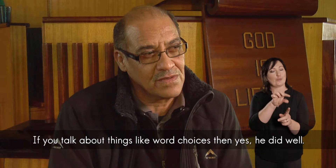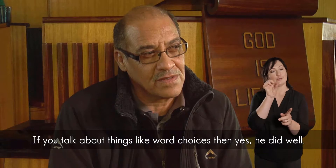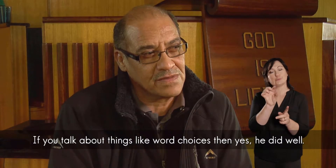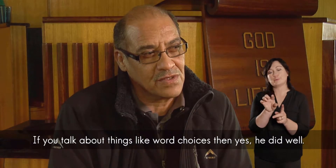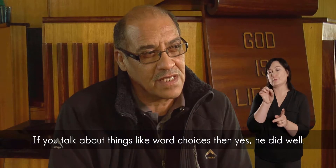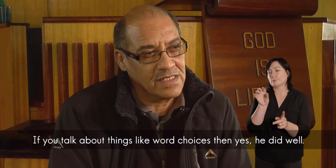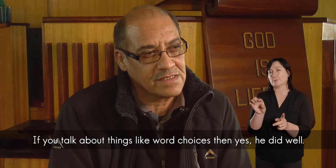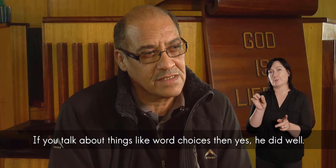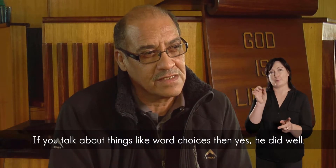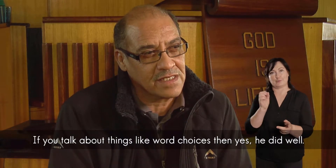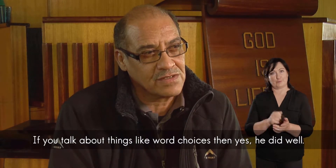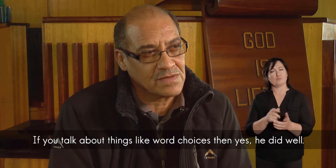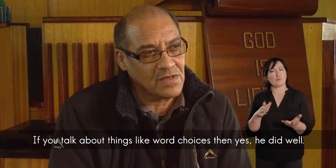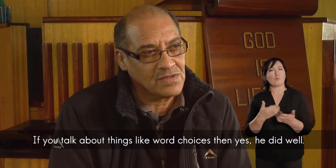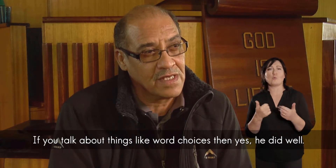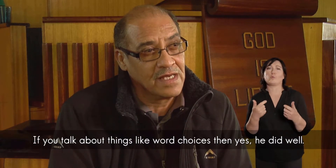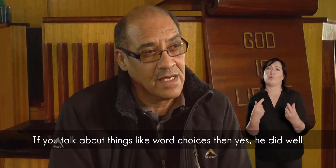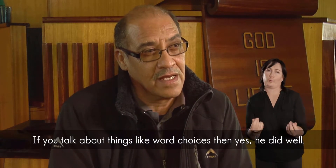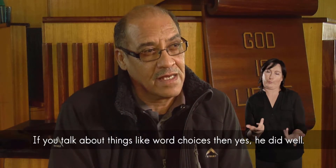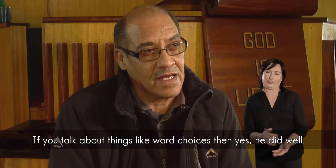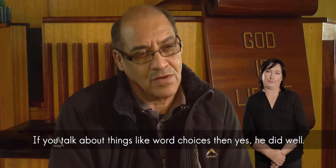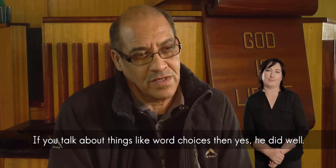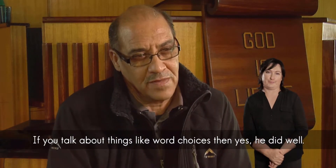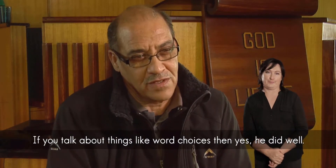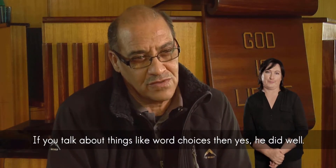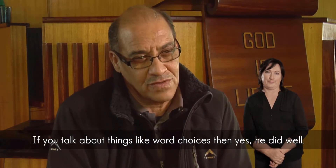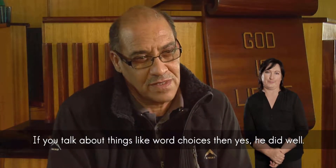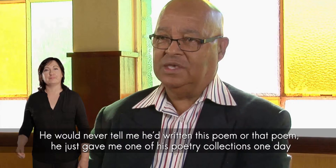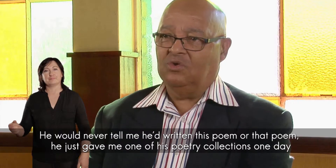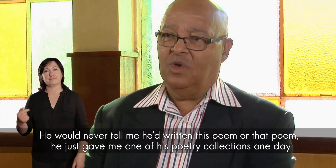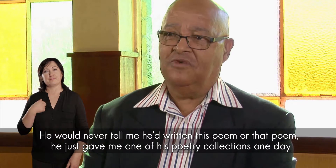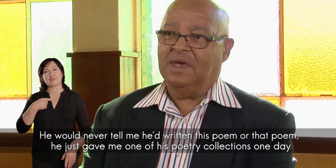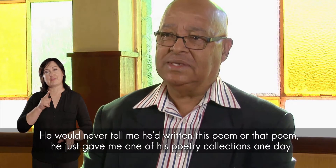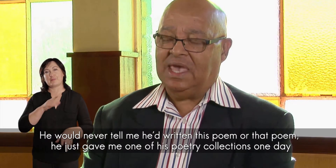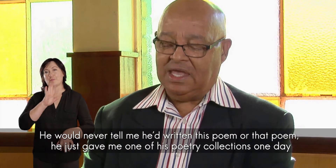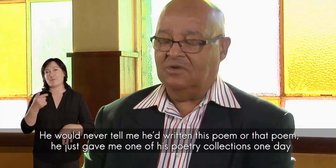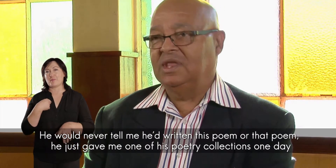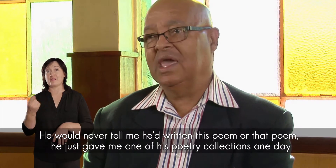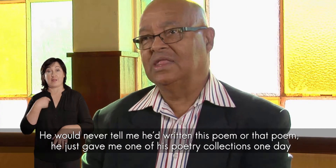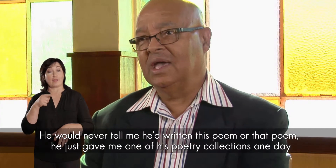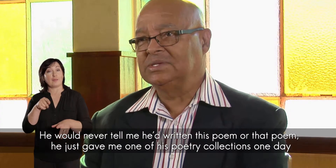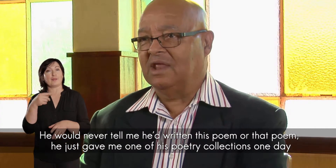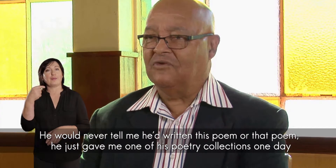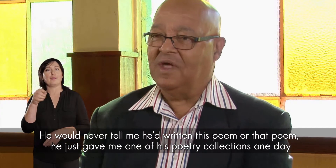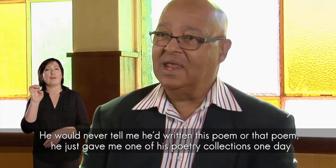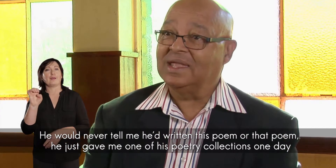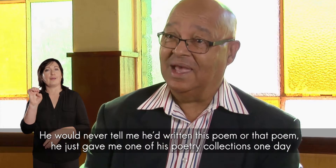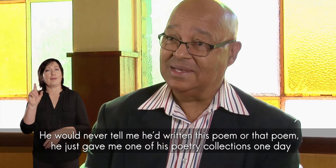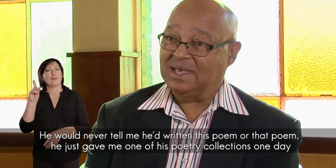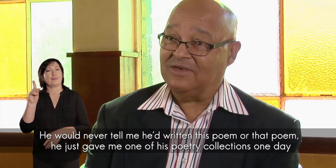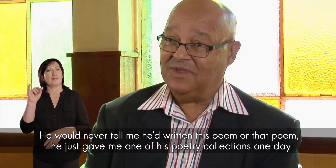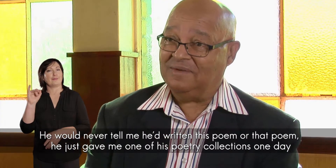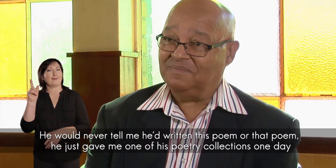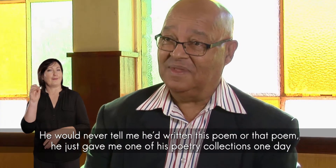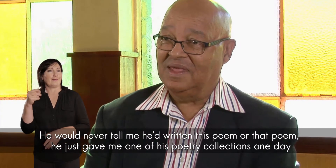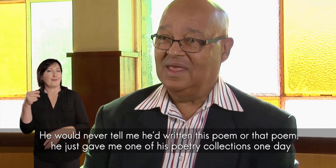oor woord, Jezus, en soos van goed. Ja, dat kon hy baie goed doen. Ek sou nooit vir my sê, hy het nou hierdie gedigde skryf, of daardie gedigde